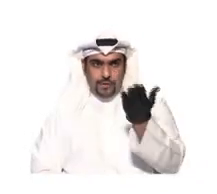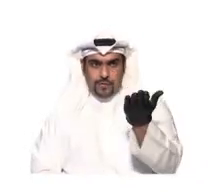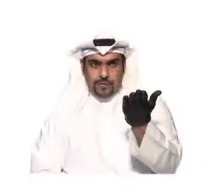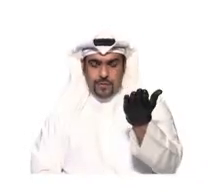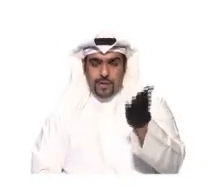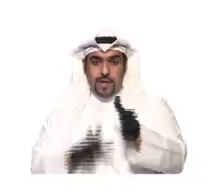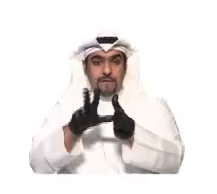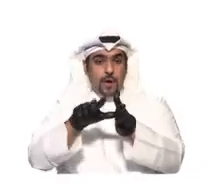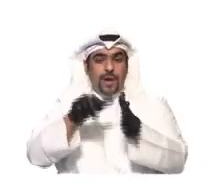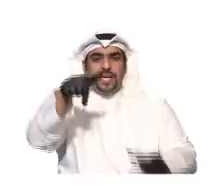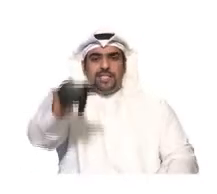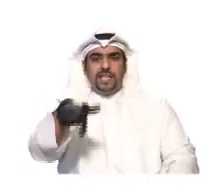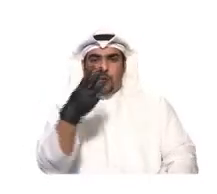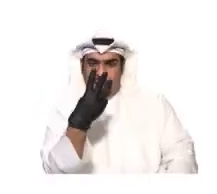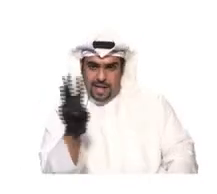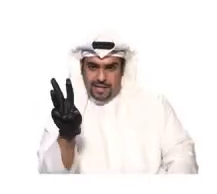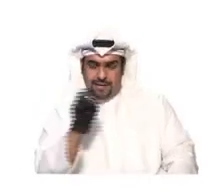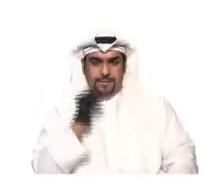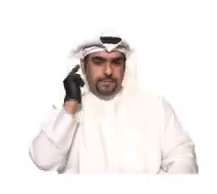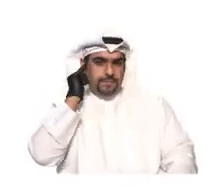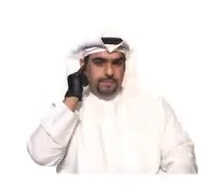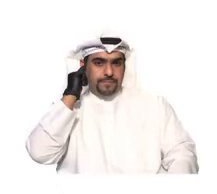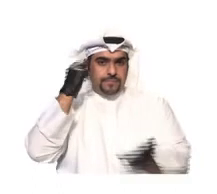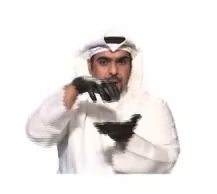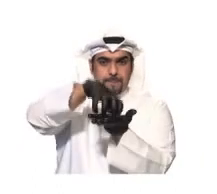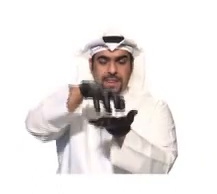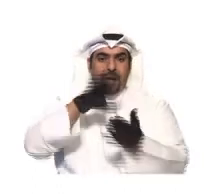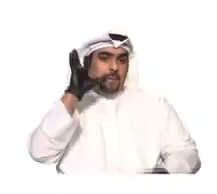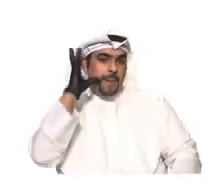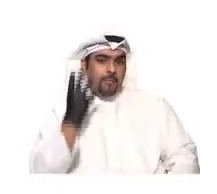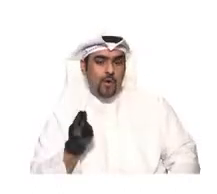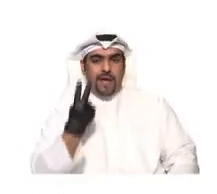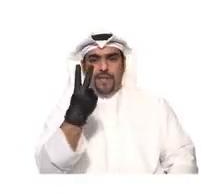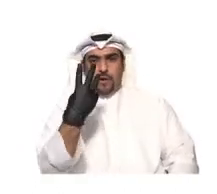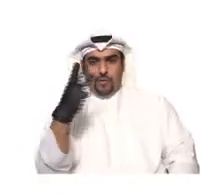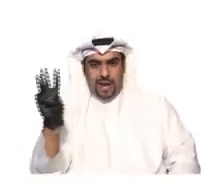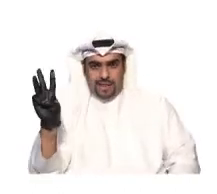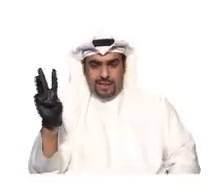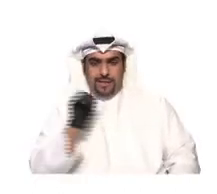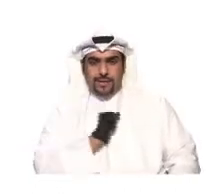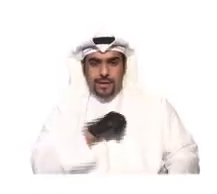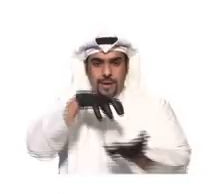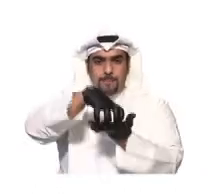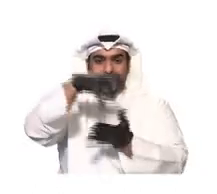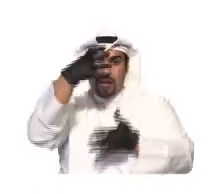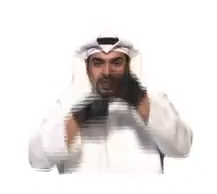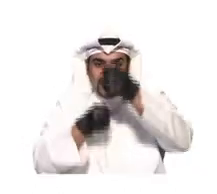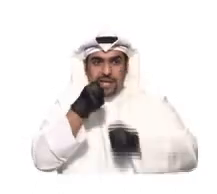منطقة الفروانية و32 حالة في منطقة المهبولة و30 حالة في منطقة جليب الشيوخ